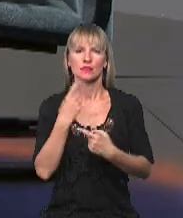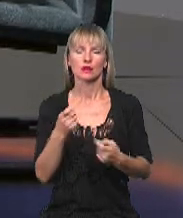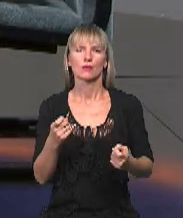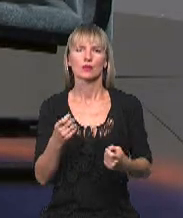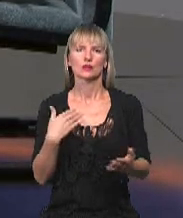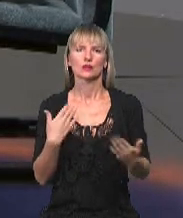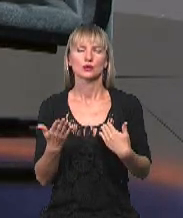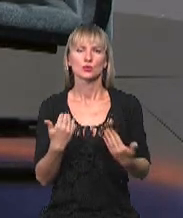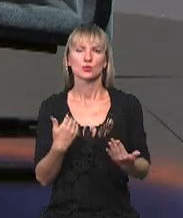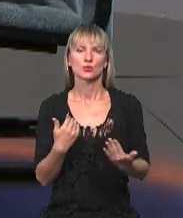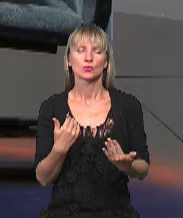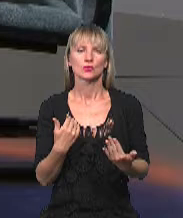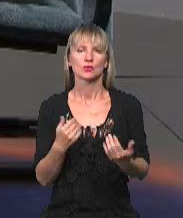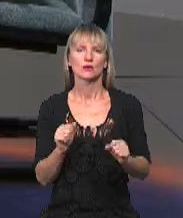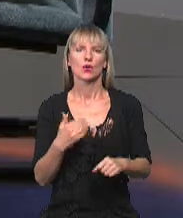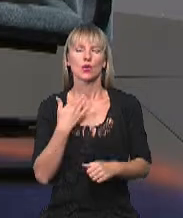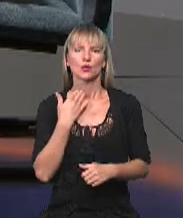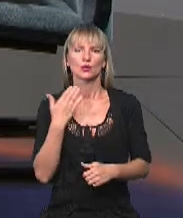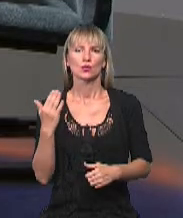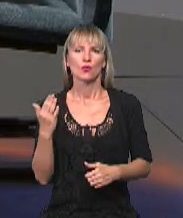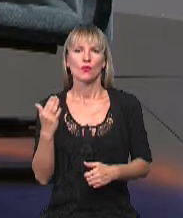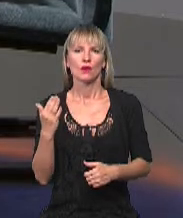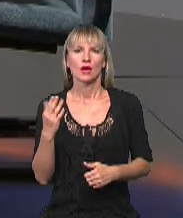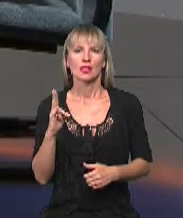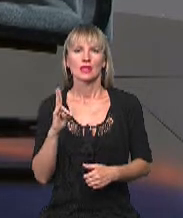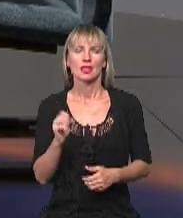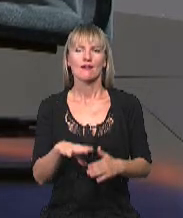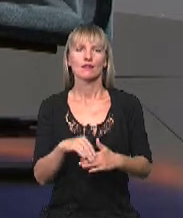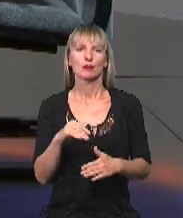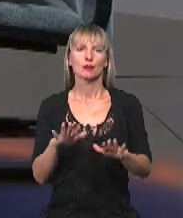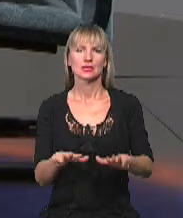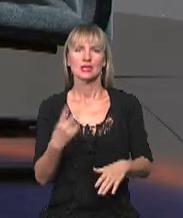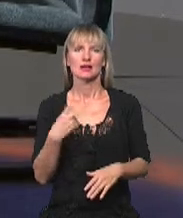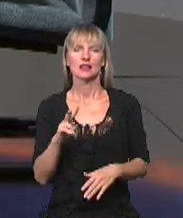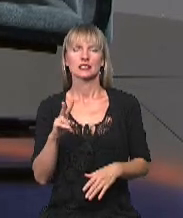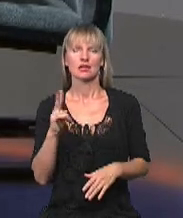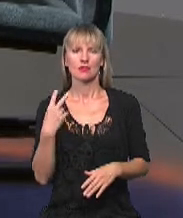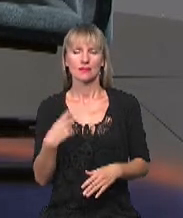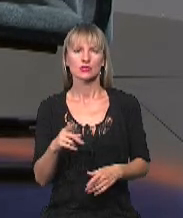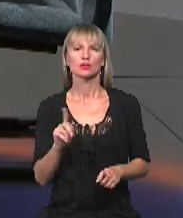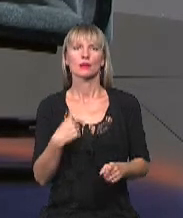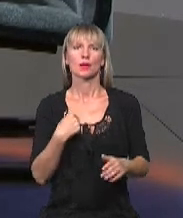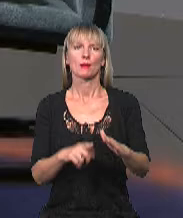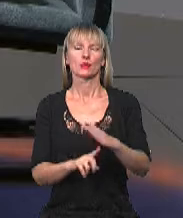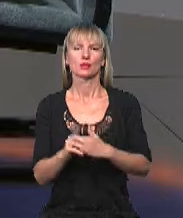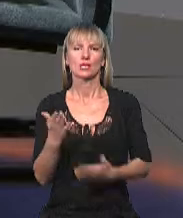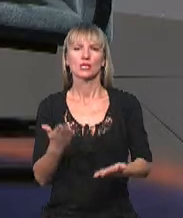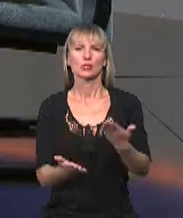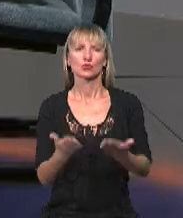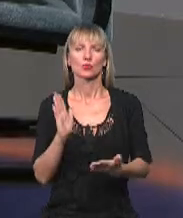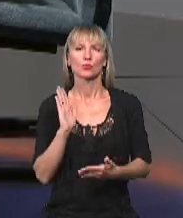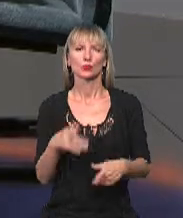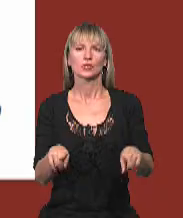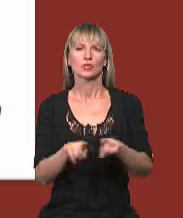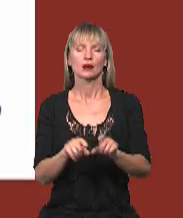інформація стосується намірів голосувати на виборах місцевих 2020, те, з чого ми починали, якщо